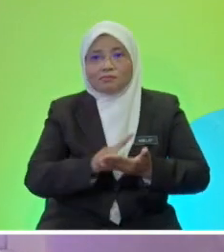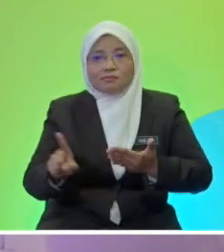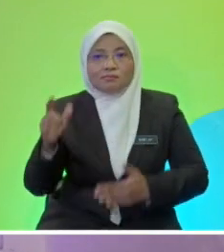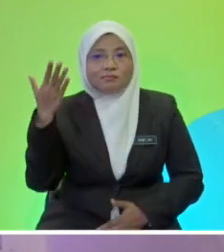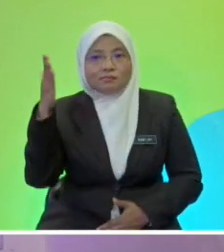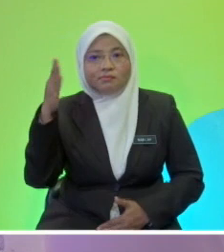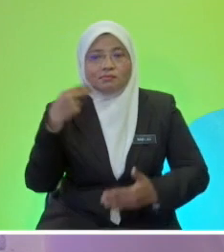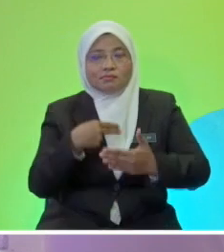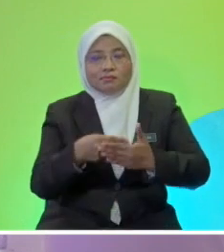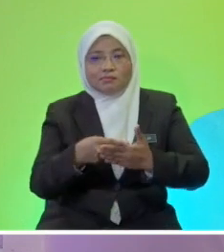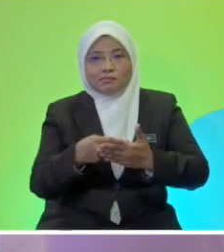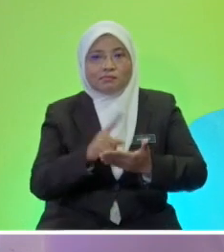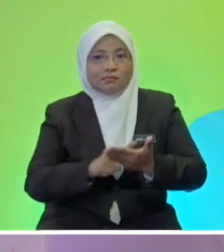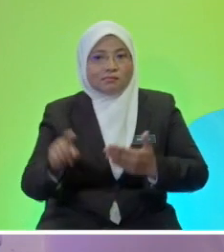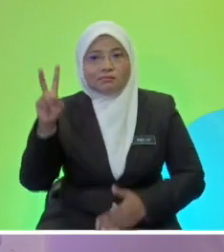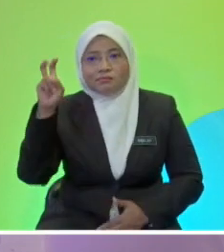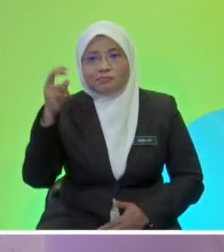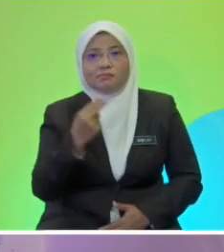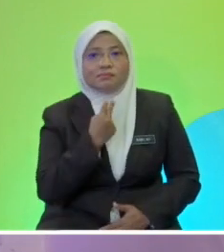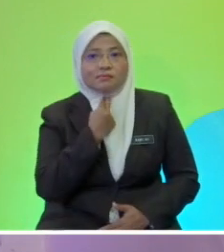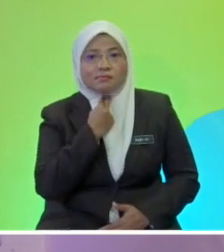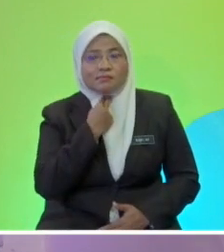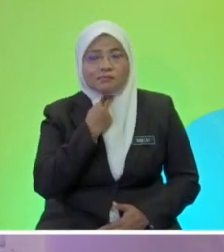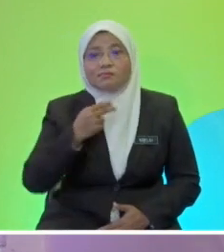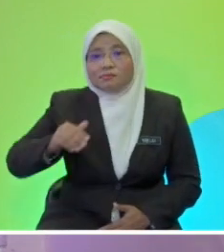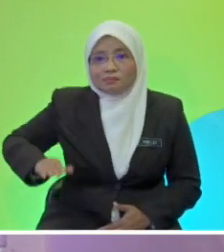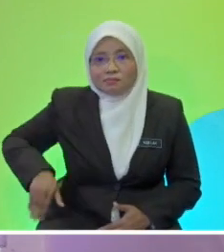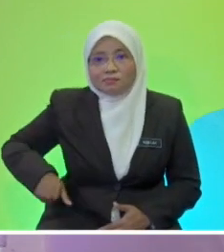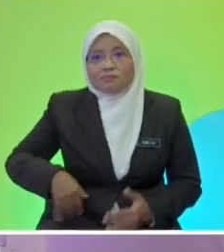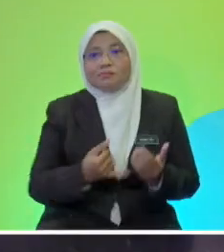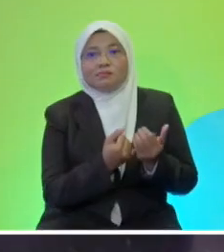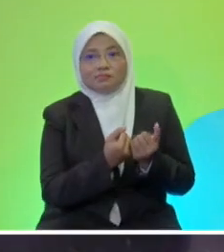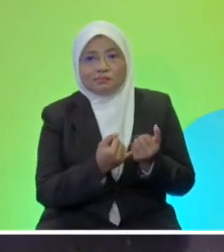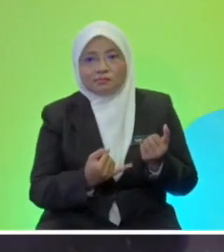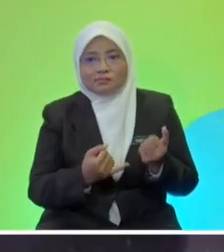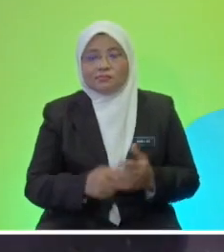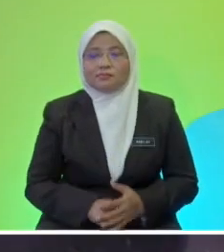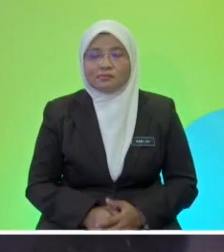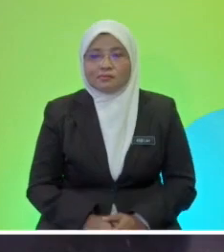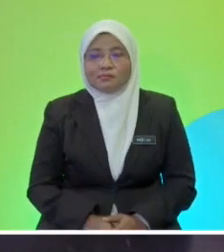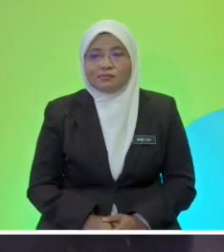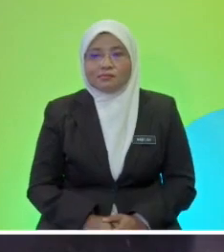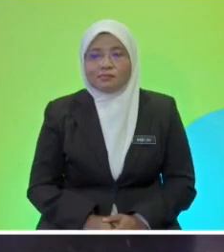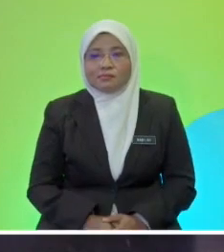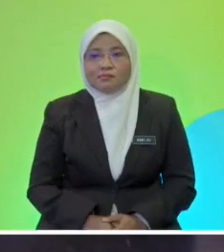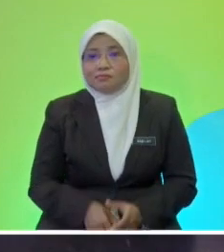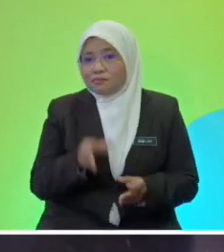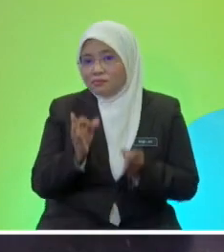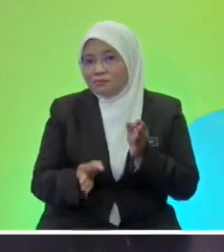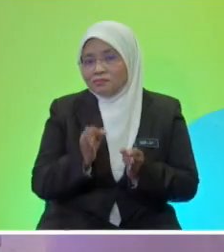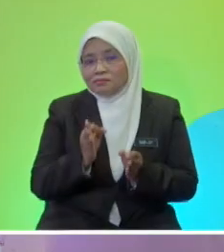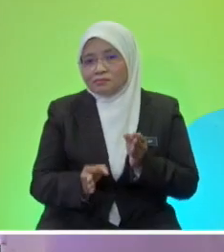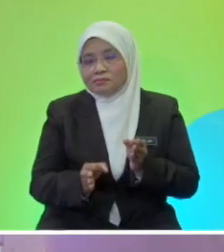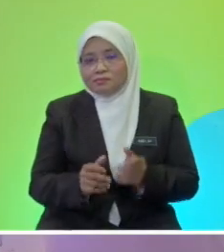Minggu ke-20 kehamilan Oke sebelum dilahirkan sebelum dilahirkan Oke kalau